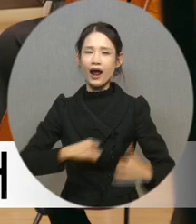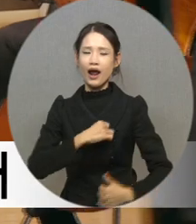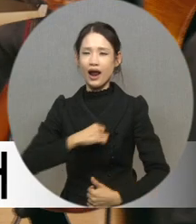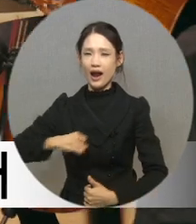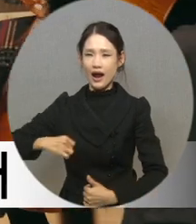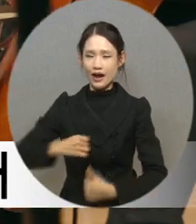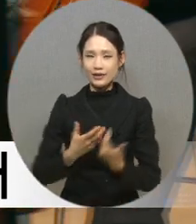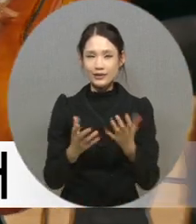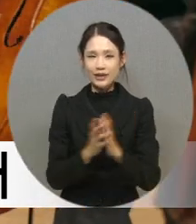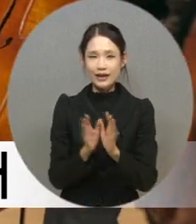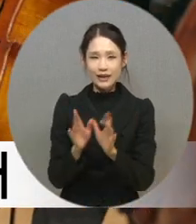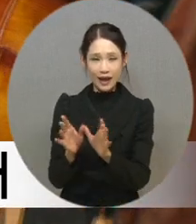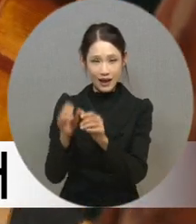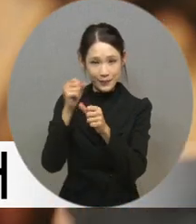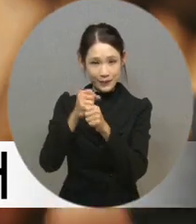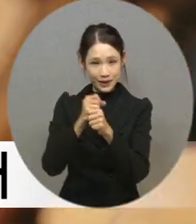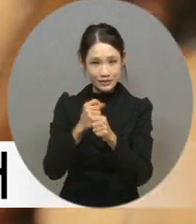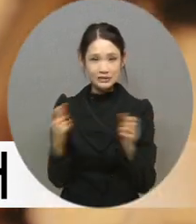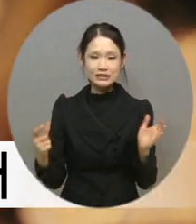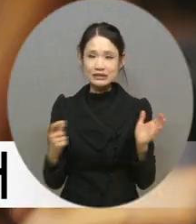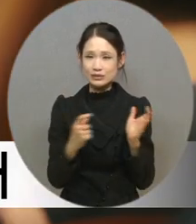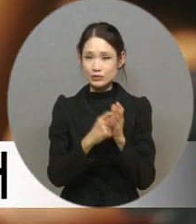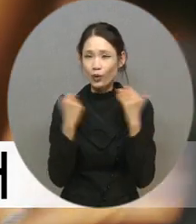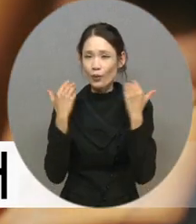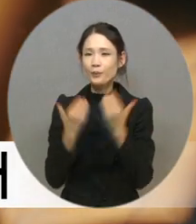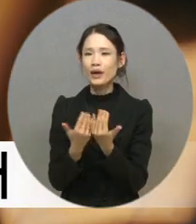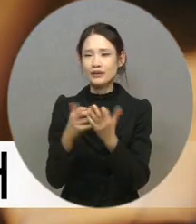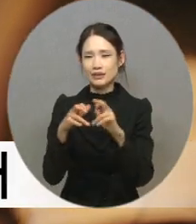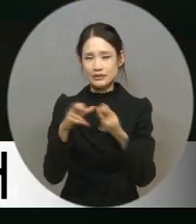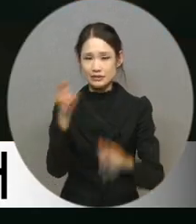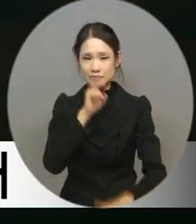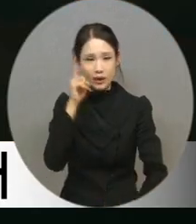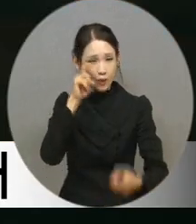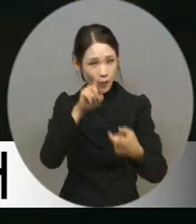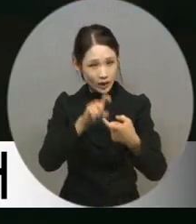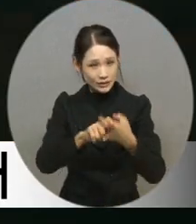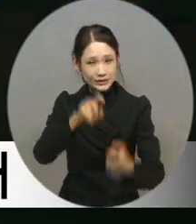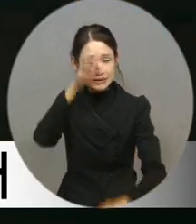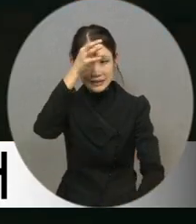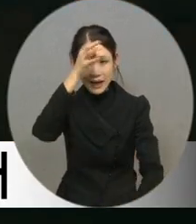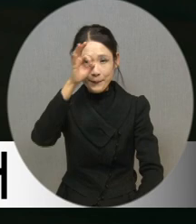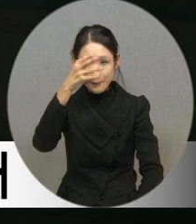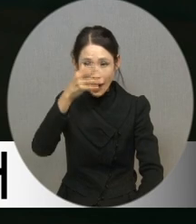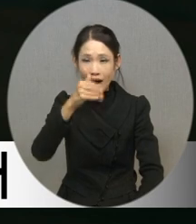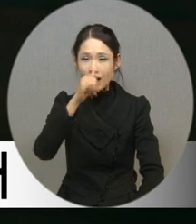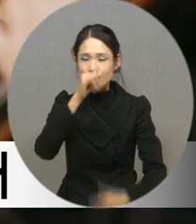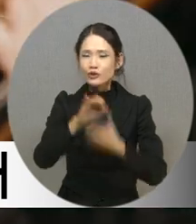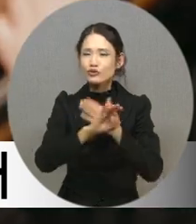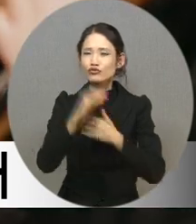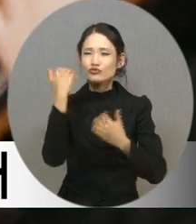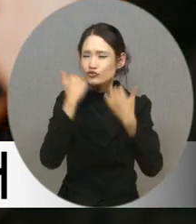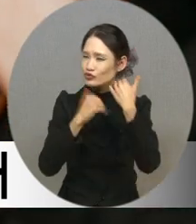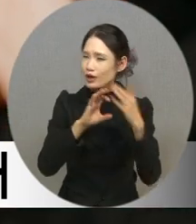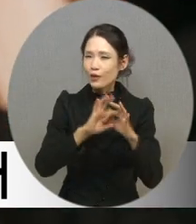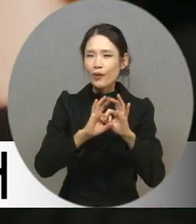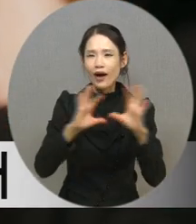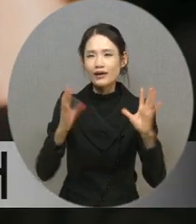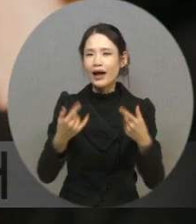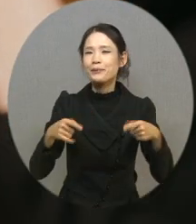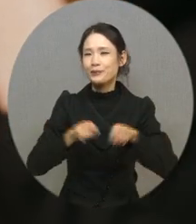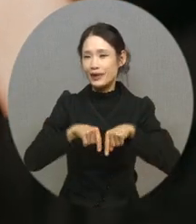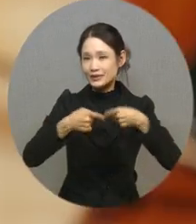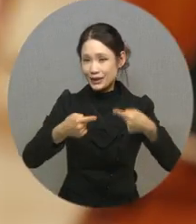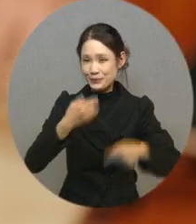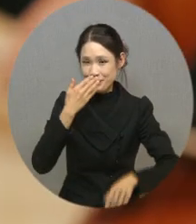창단했습니다 등록 발달장애인으로 음악에 관심이 있 재능이 있는 사람이면 누구나 단원이 될 수